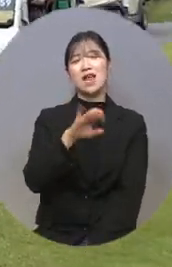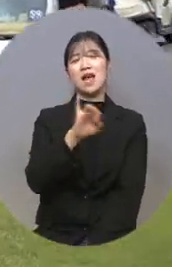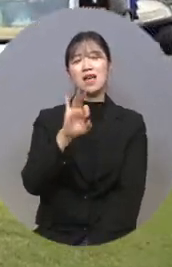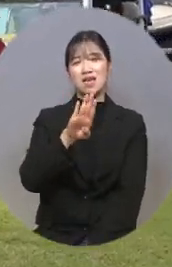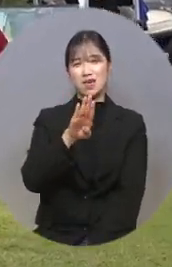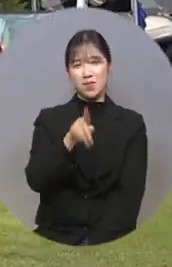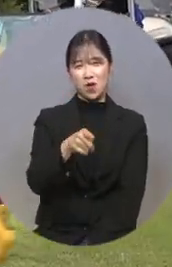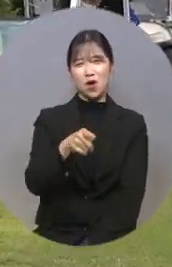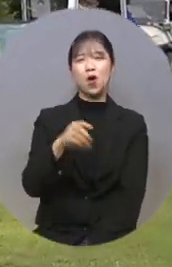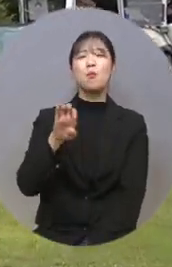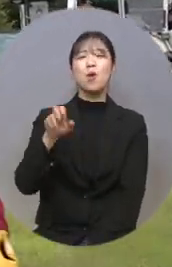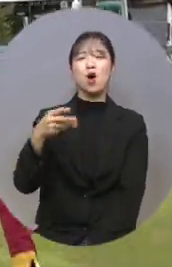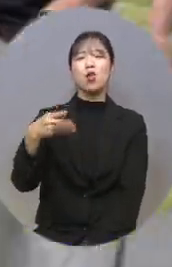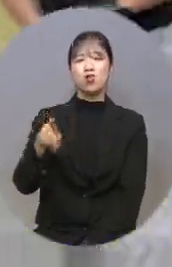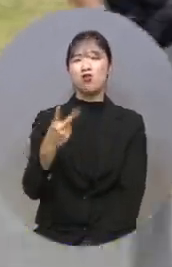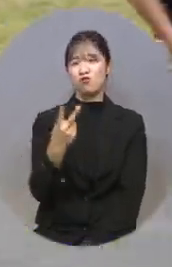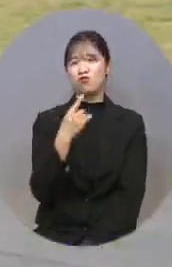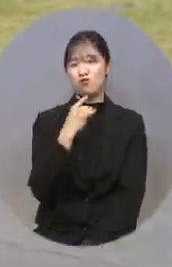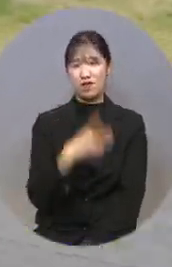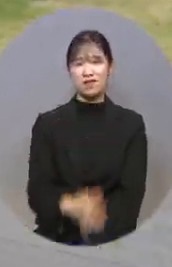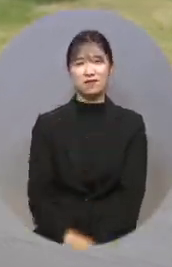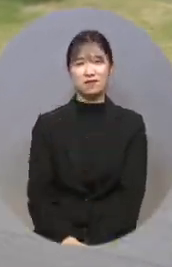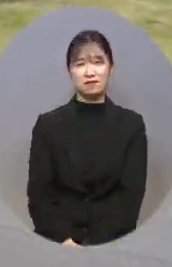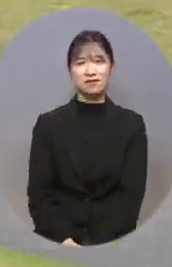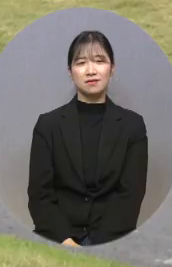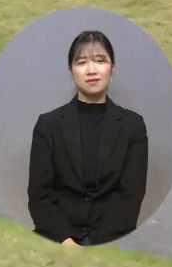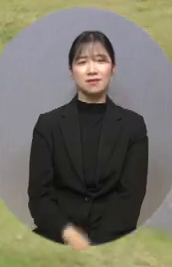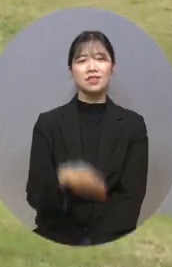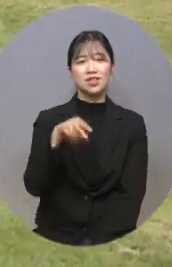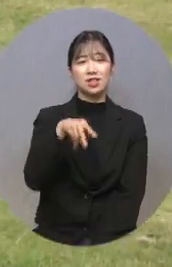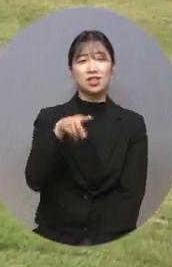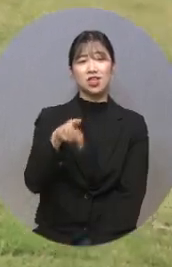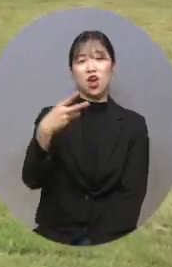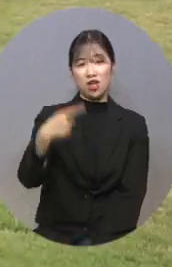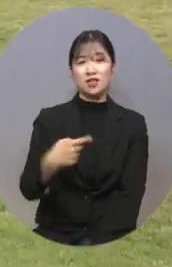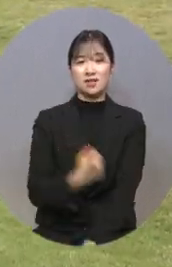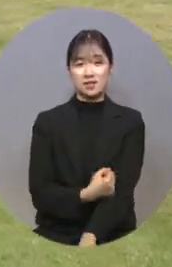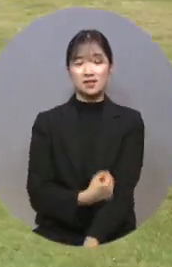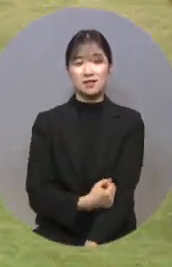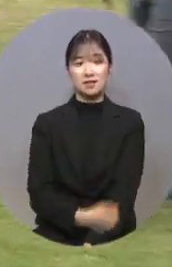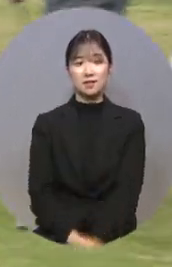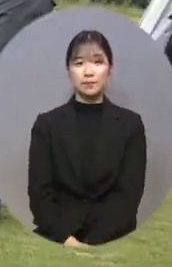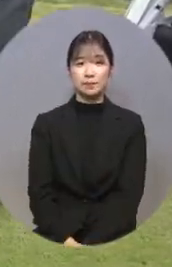없다 젠양. 따뜻하 치자 양. 어?